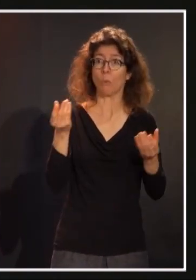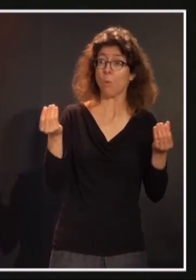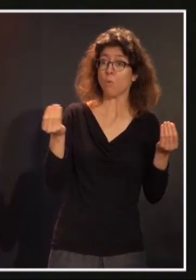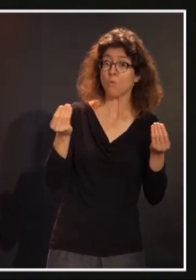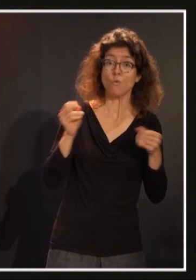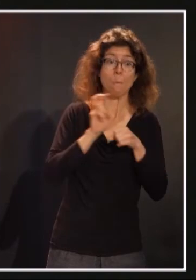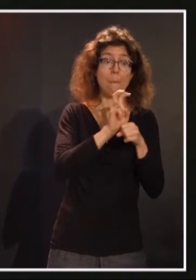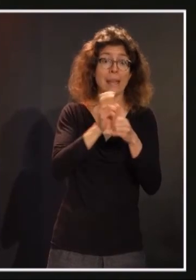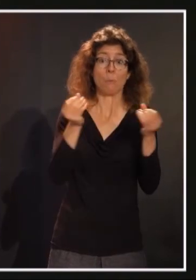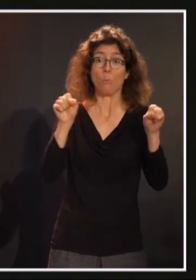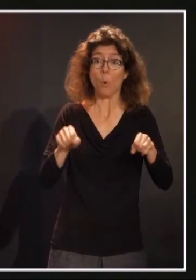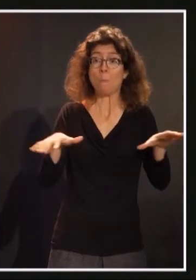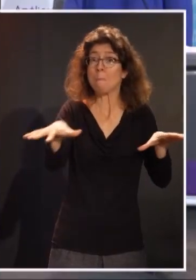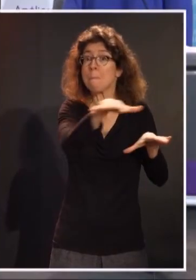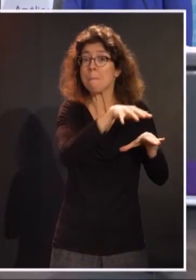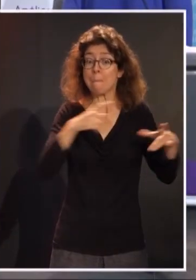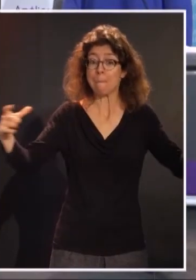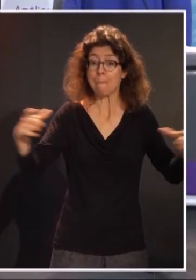EFFORT a-t-elle un site?